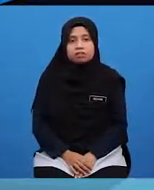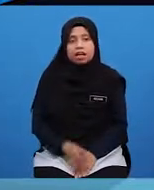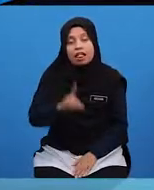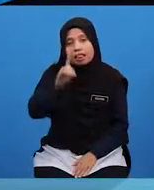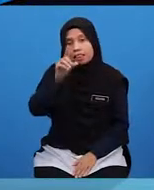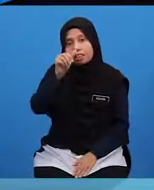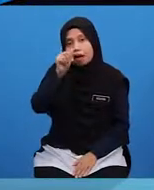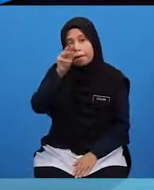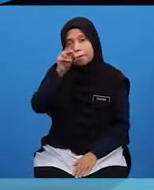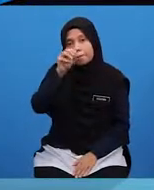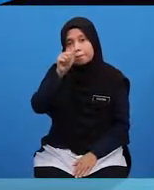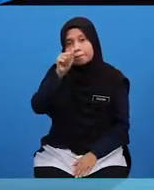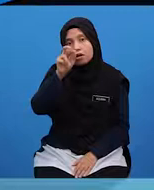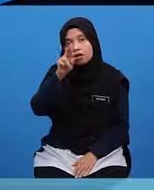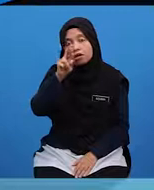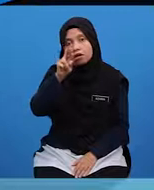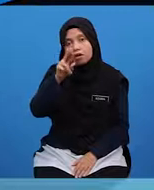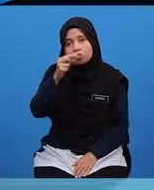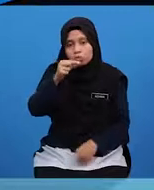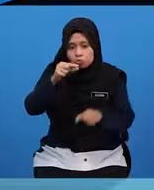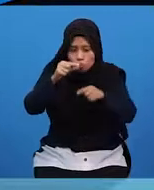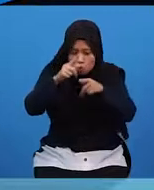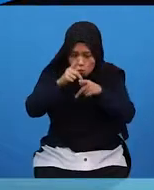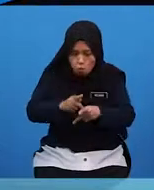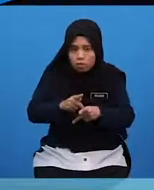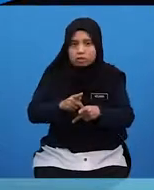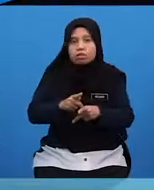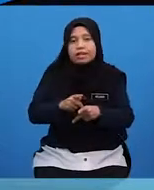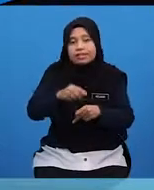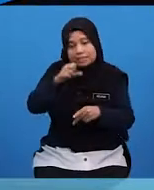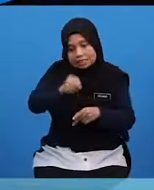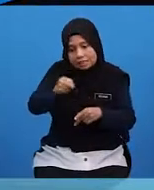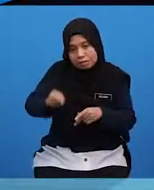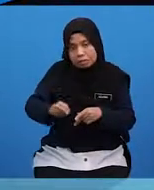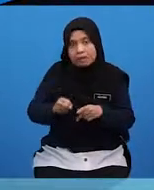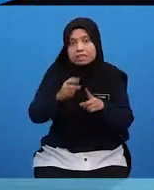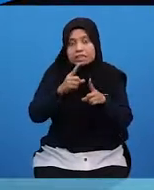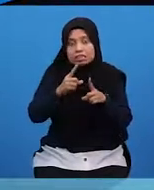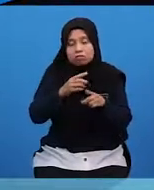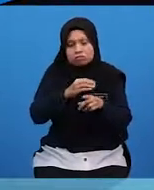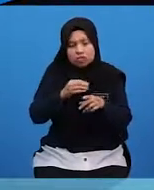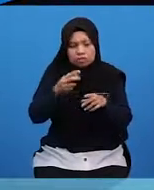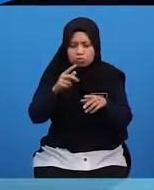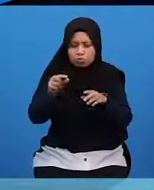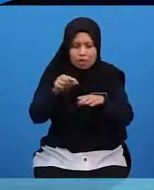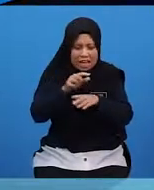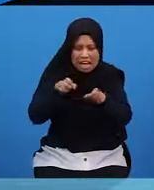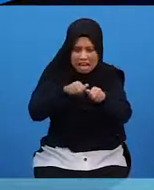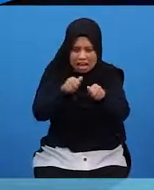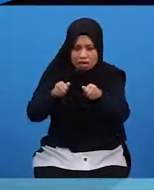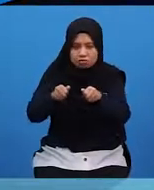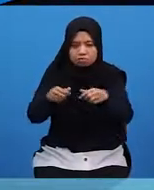Damar pula menguatkan terapan lilin dan mengurangkan risiko lilin patah atau pecah.